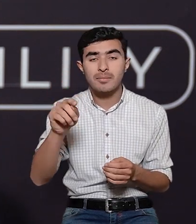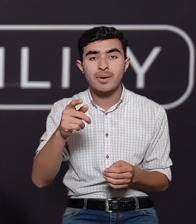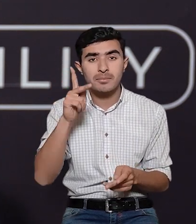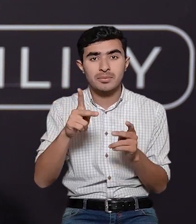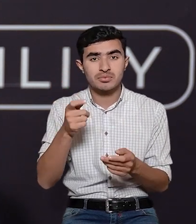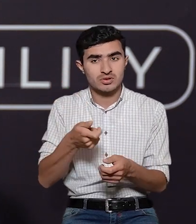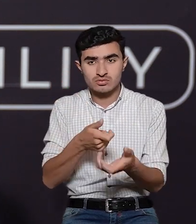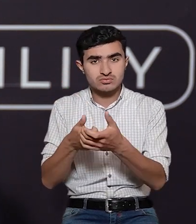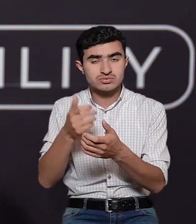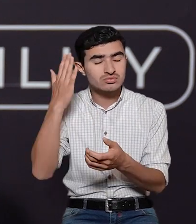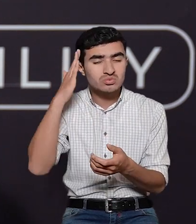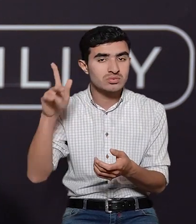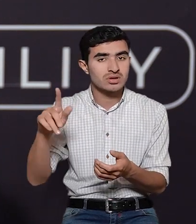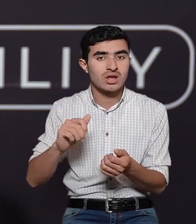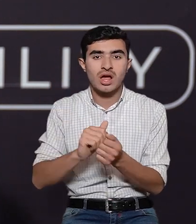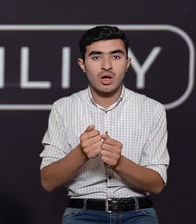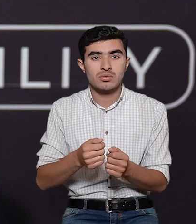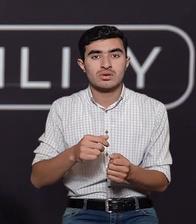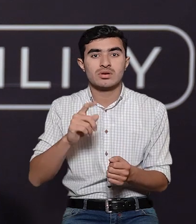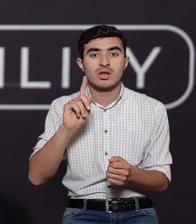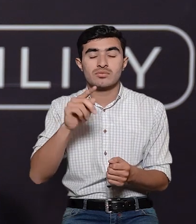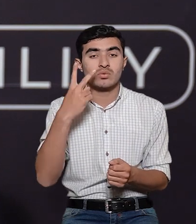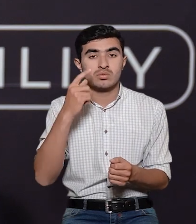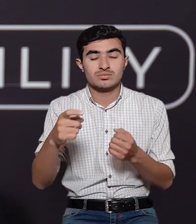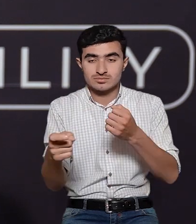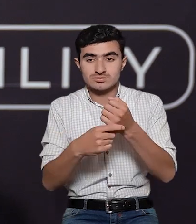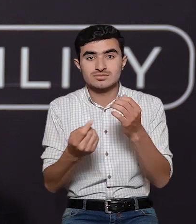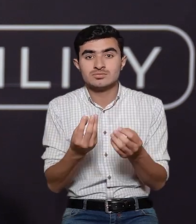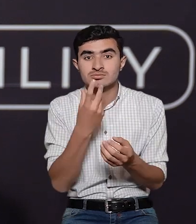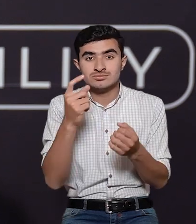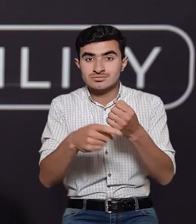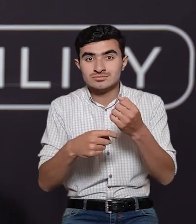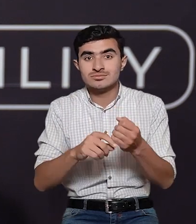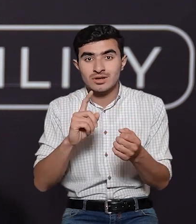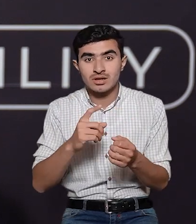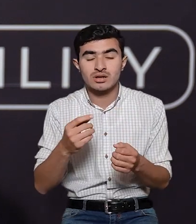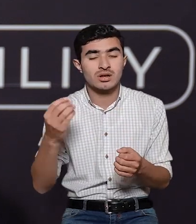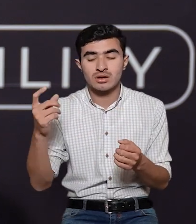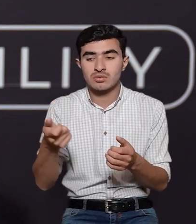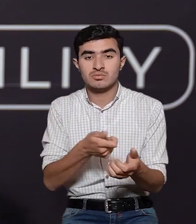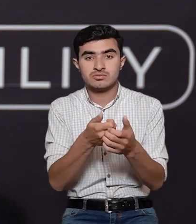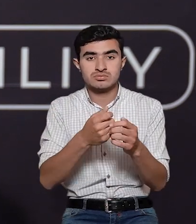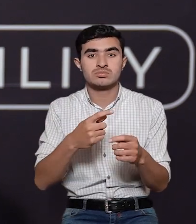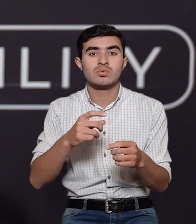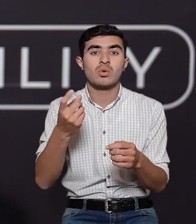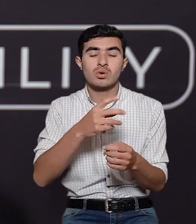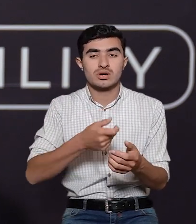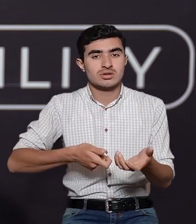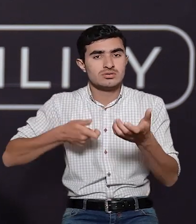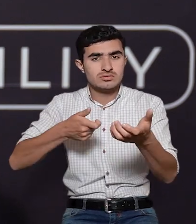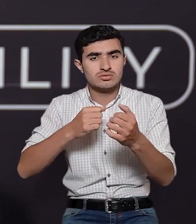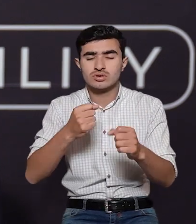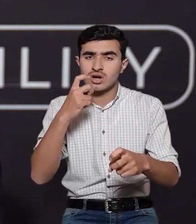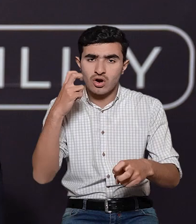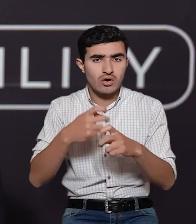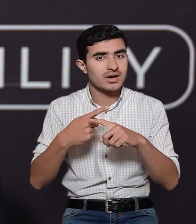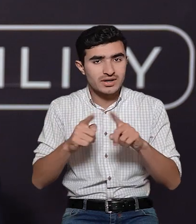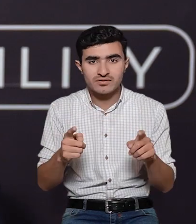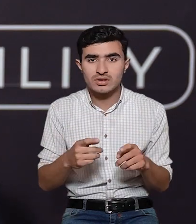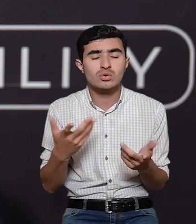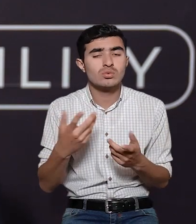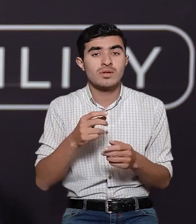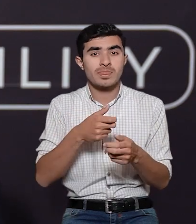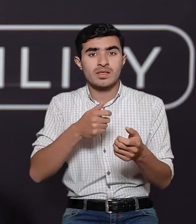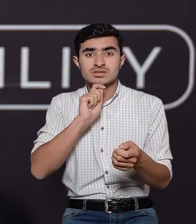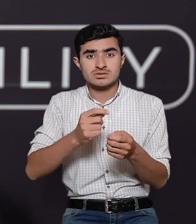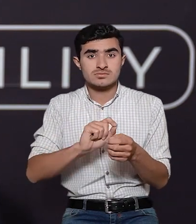پانی کھڑا ہو کے مارنا تو شاید باغبانی ہو، لیکن فائر فائٹرز تو بڑے تربیت یافتہ لوگ ہوتے ہیں، بڑے فزیکلی فٹ لوگ ہوتے ہیں، جو باقاعدہ بلڈنگ